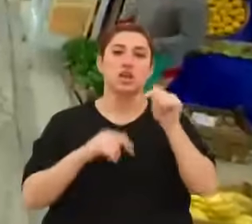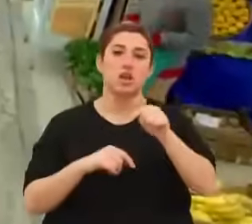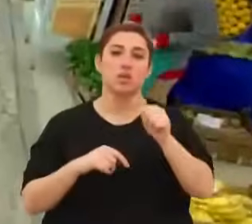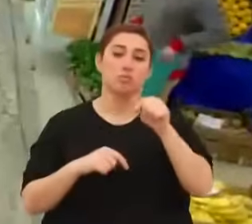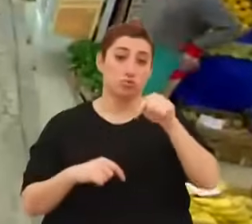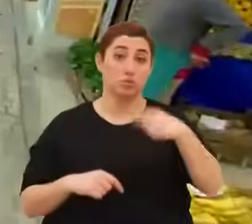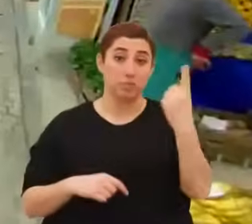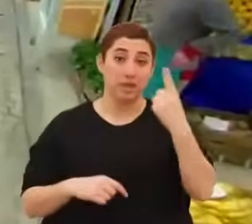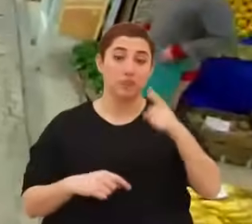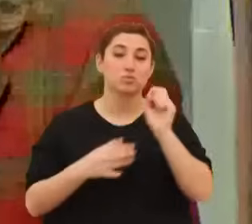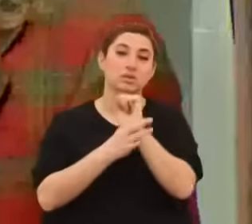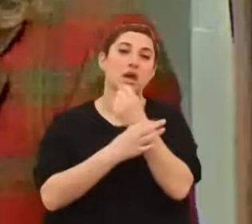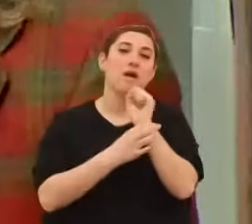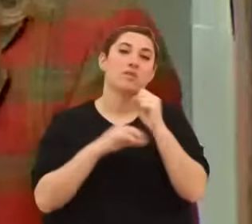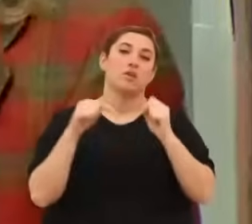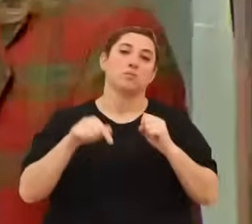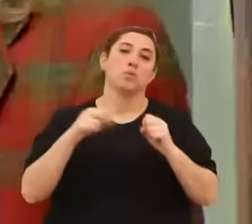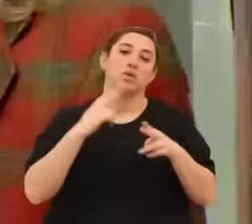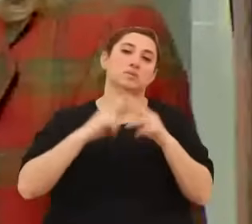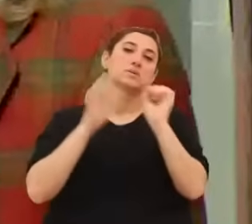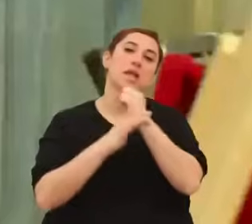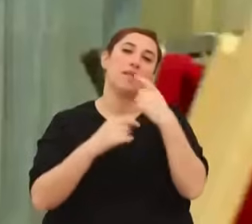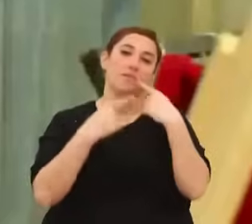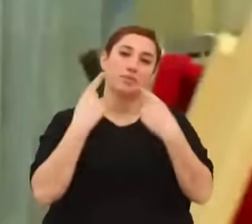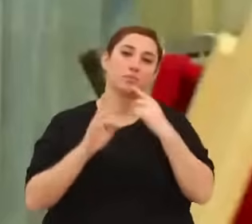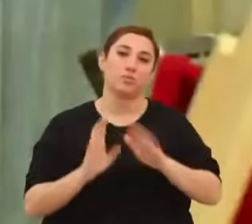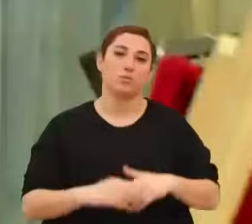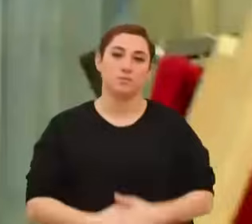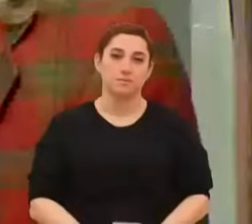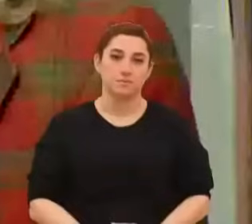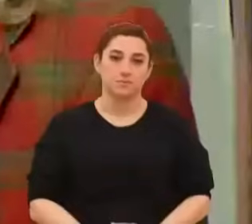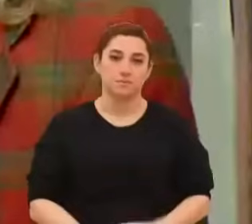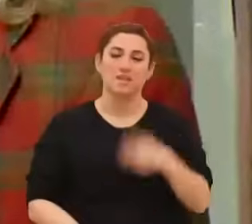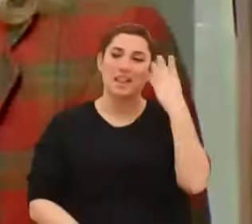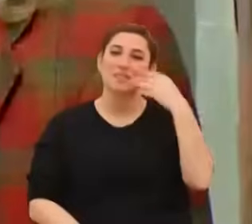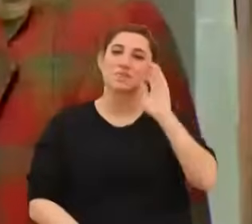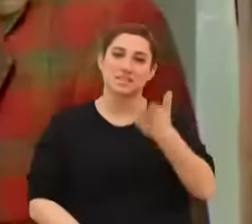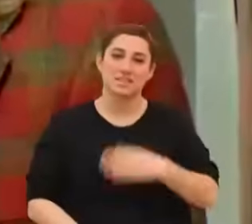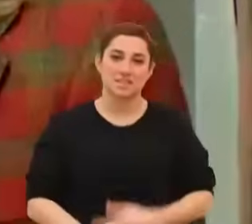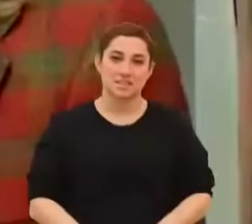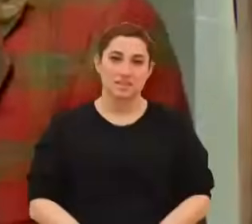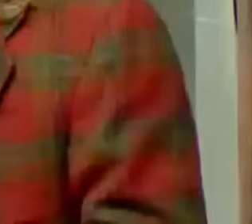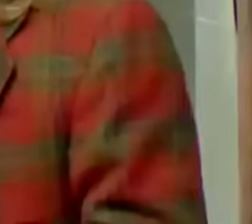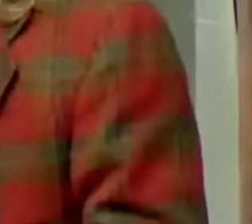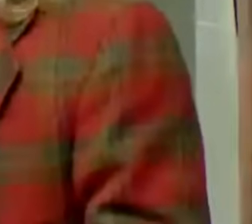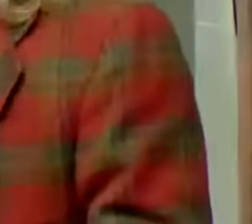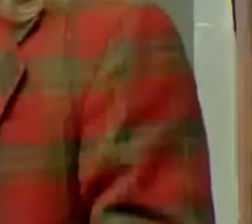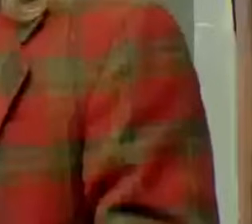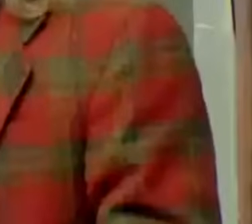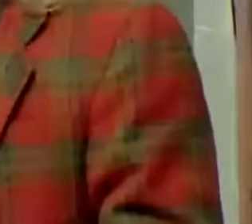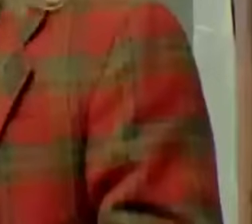kere bu sanat. Onun adına sanat diyorlar. Anlamazsın sen. Sen çok anlıyor